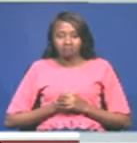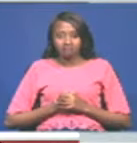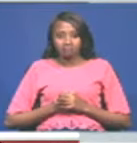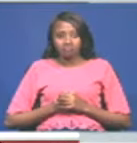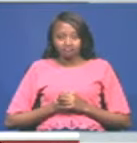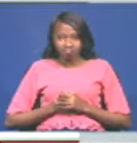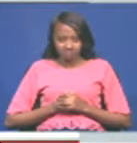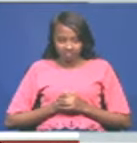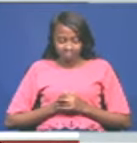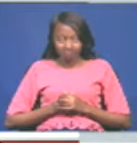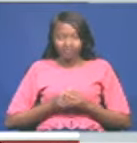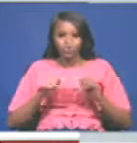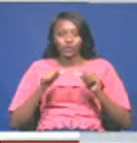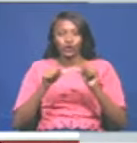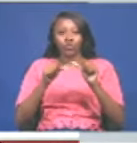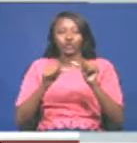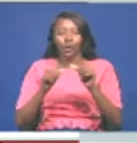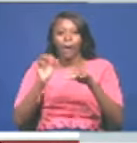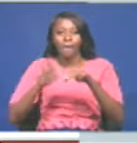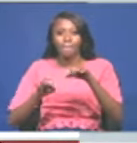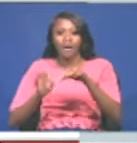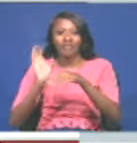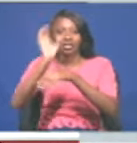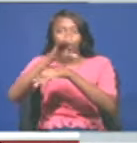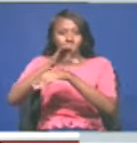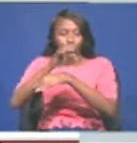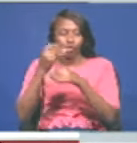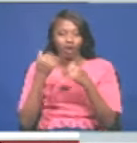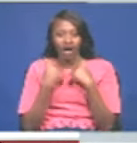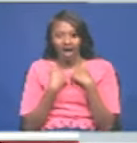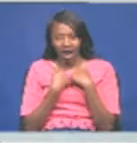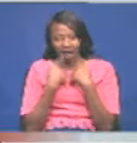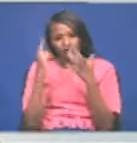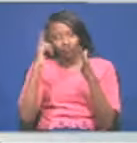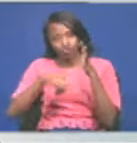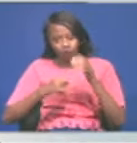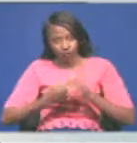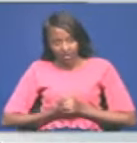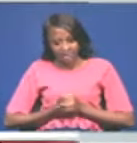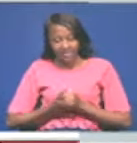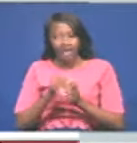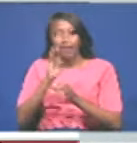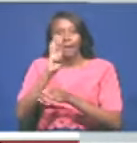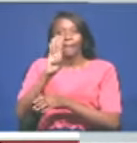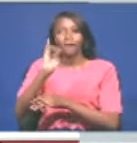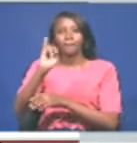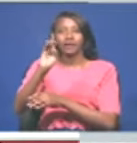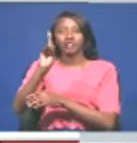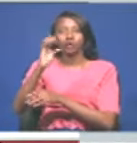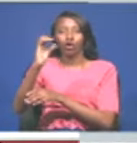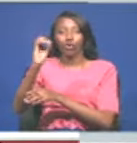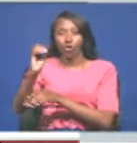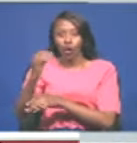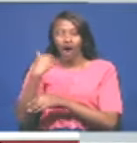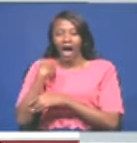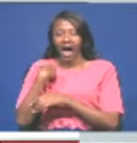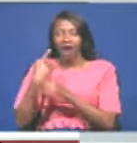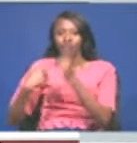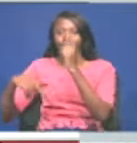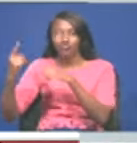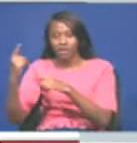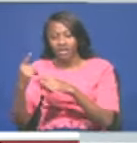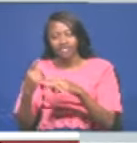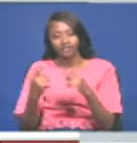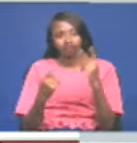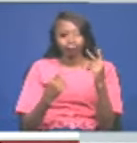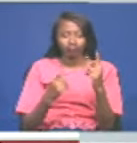Tuogene na basketball, tupie jicho kambumbu, ambapo Bidco United ililaza Sofapaka mabao mawili kwa nunge kundini A